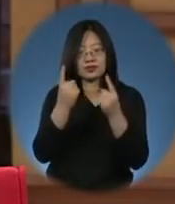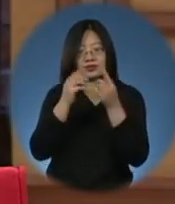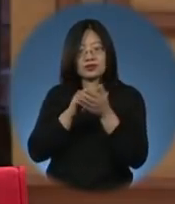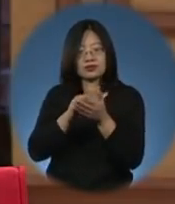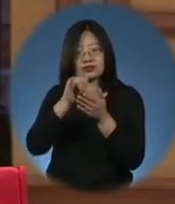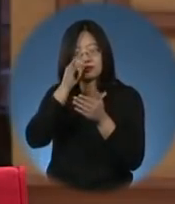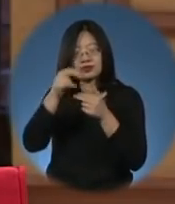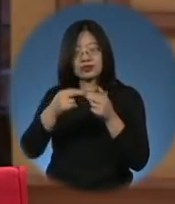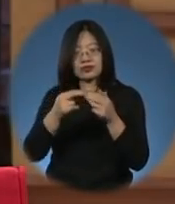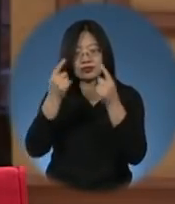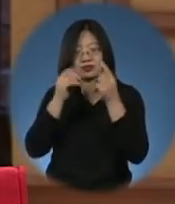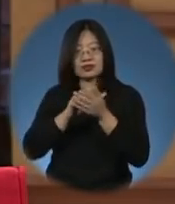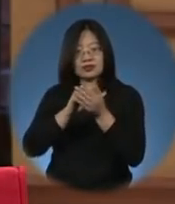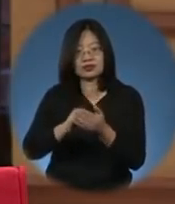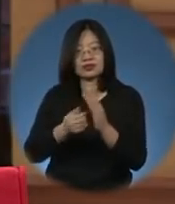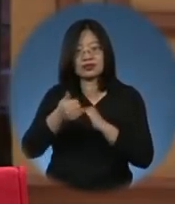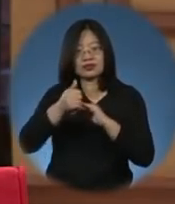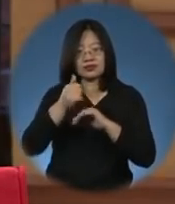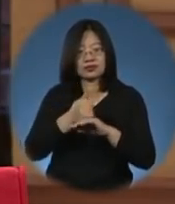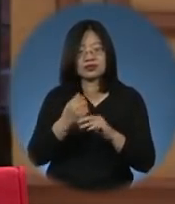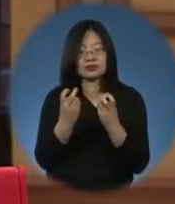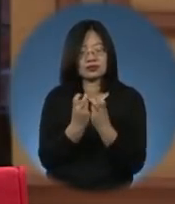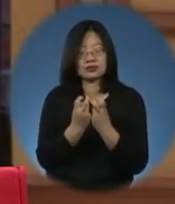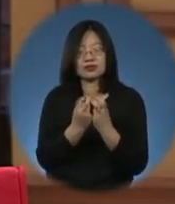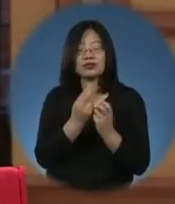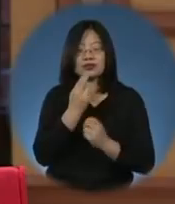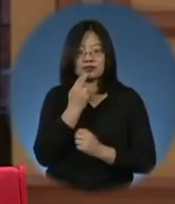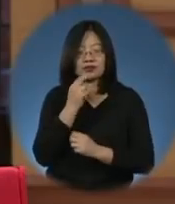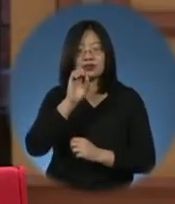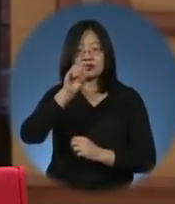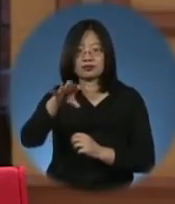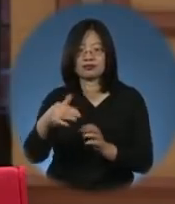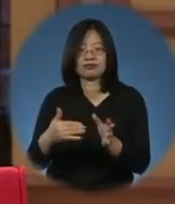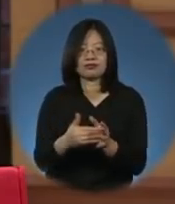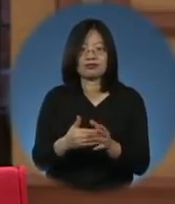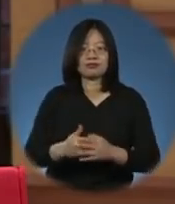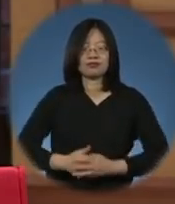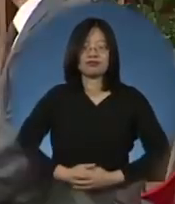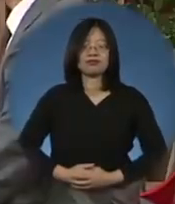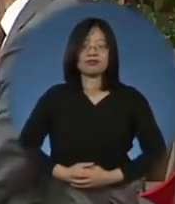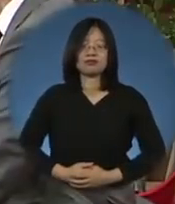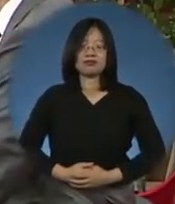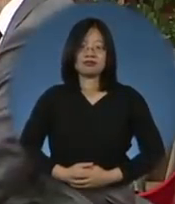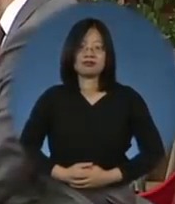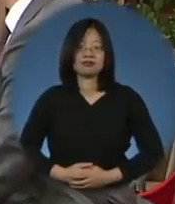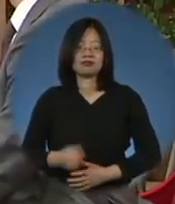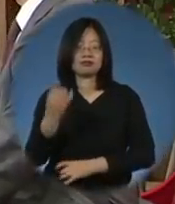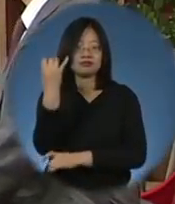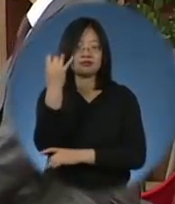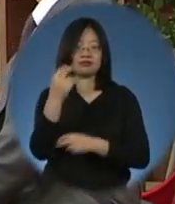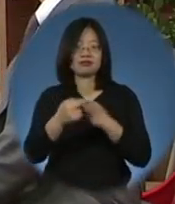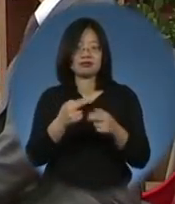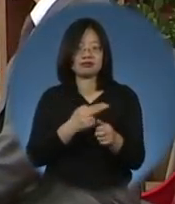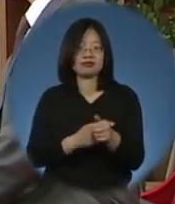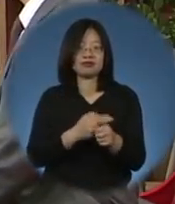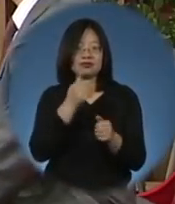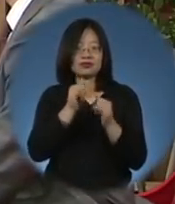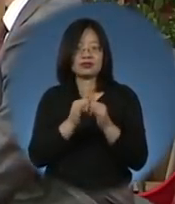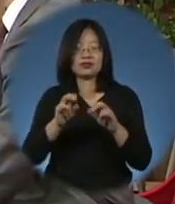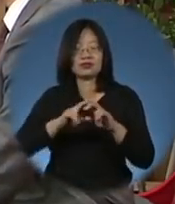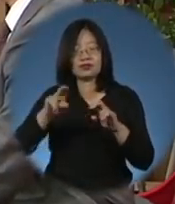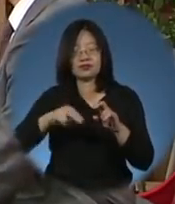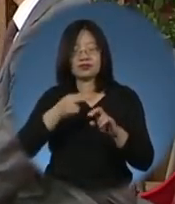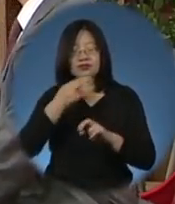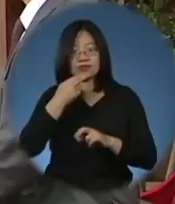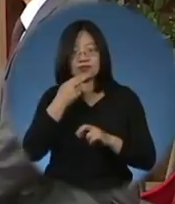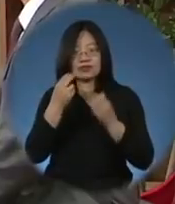뭐 의대를 가가지고 성공할 수 있는 길은 거의 없다. 라고 아예 얘기를 합니다. 예, 예. 그래서 기존의 의사 변호사들은 은퇴를 안